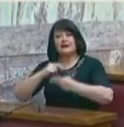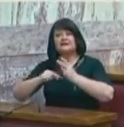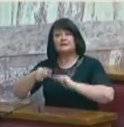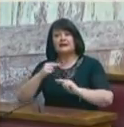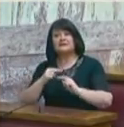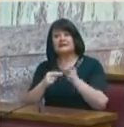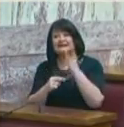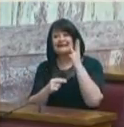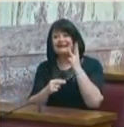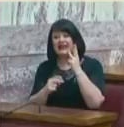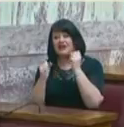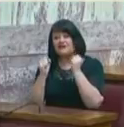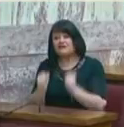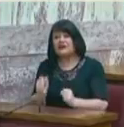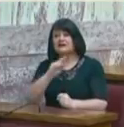τρία βασικά ερωτήματα.